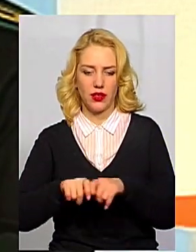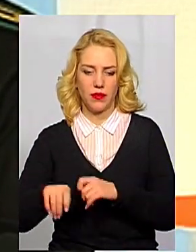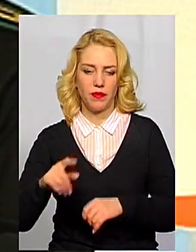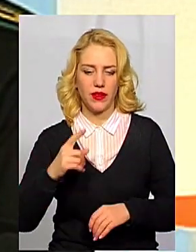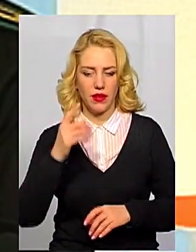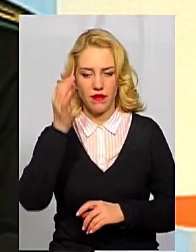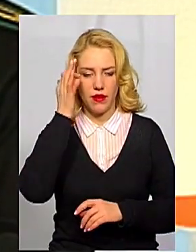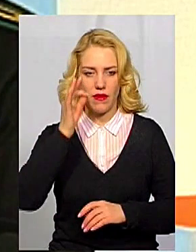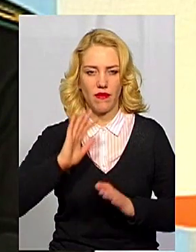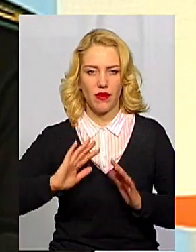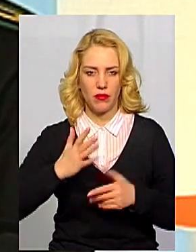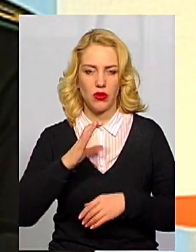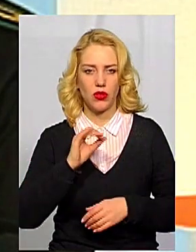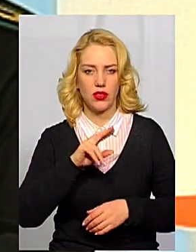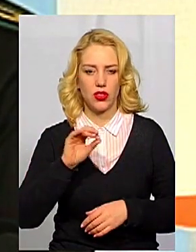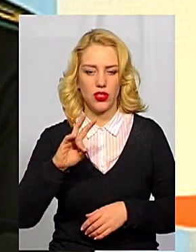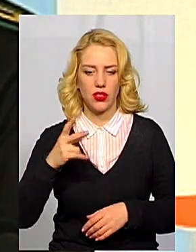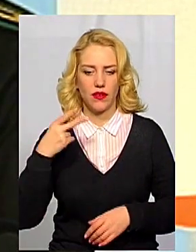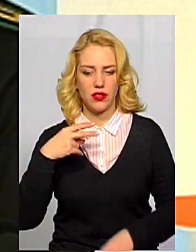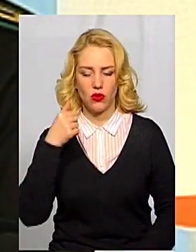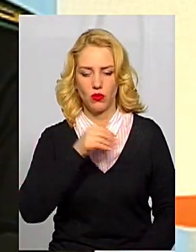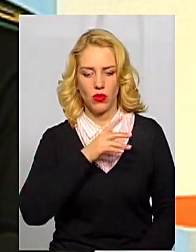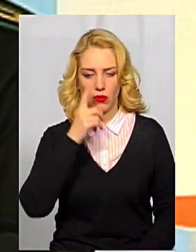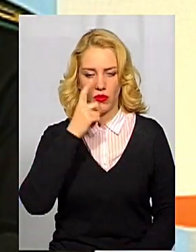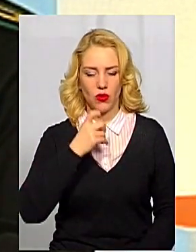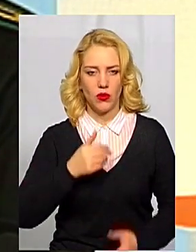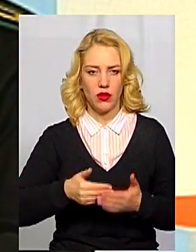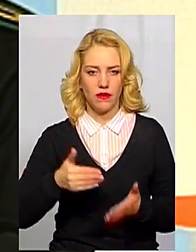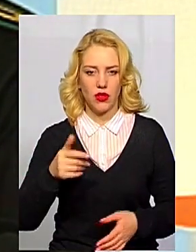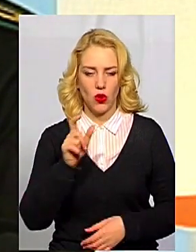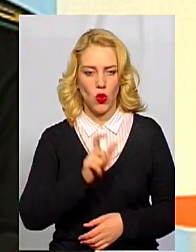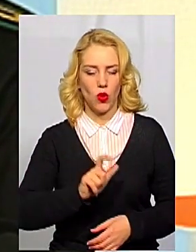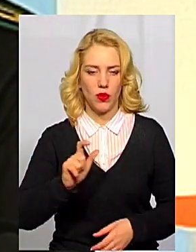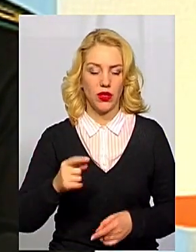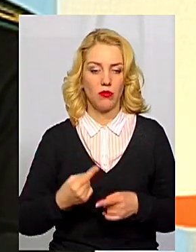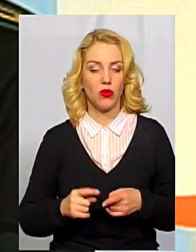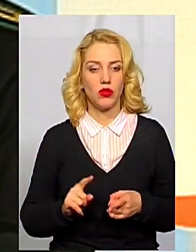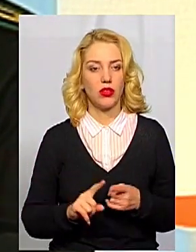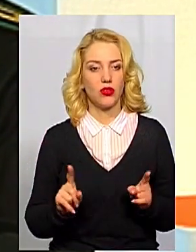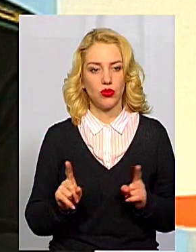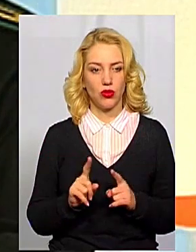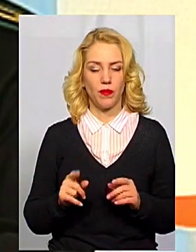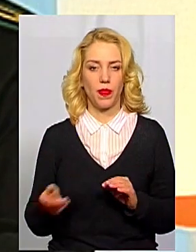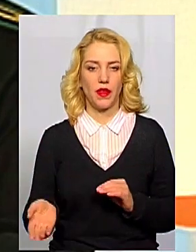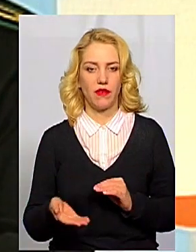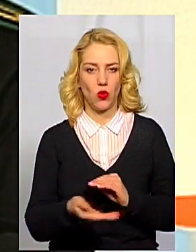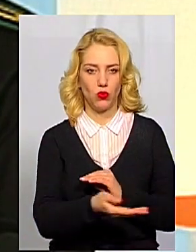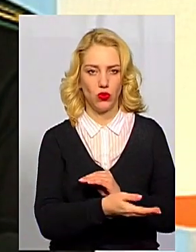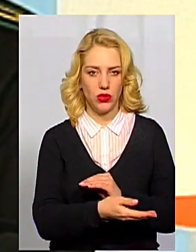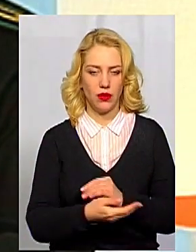січні 2020 року, було повідомлення від громадян про те, що